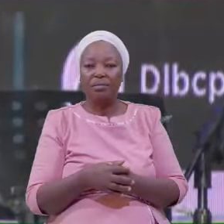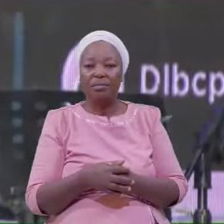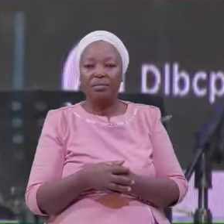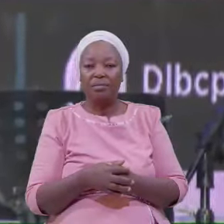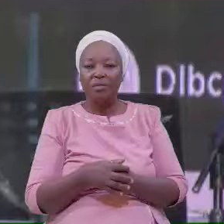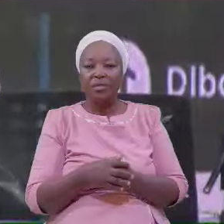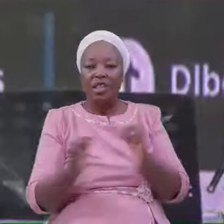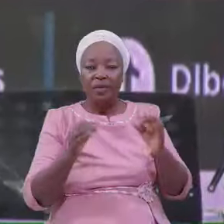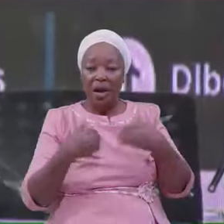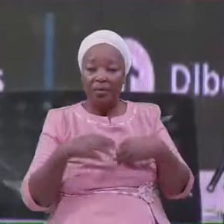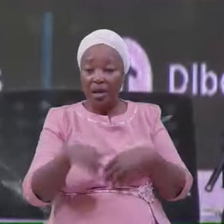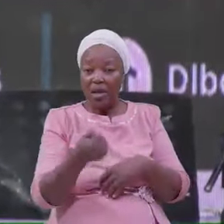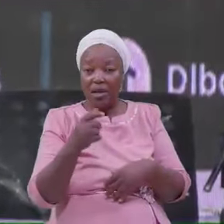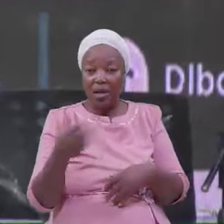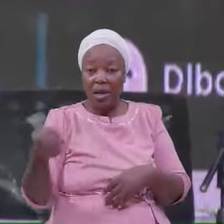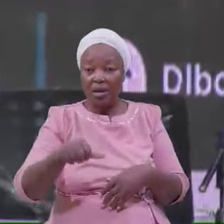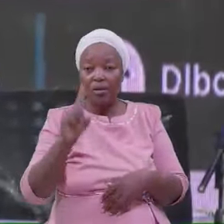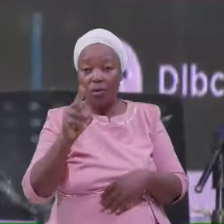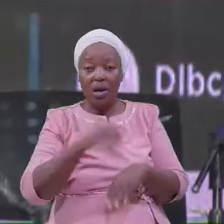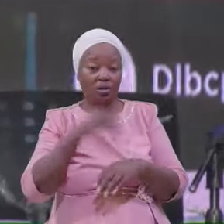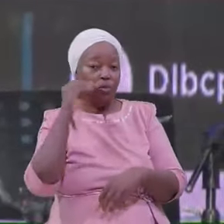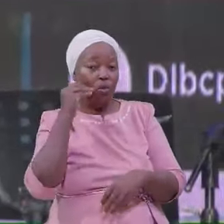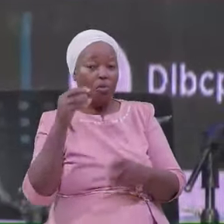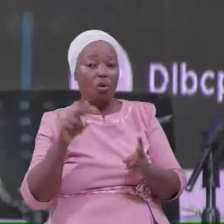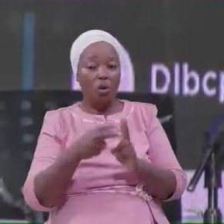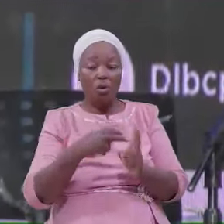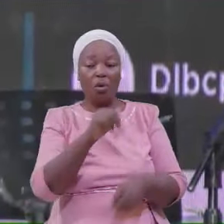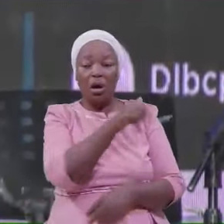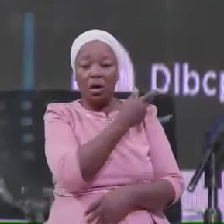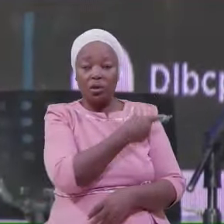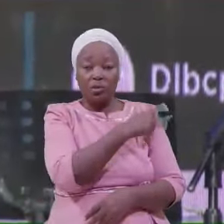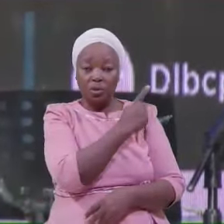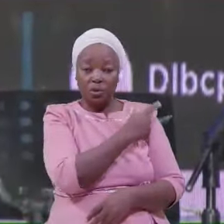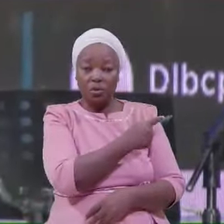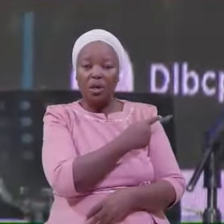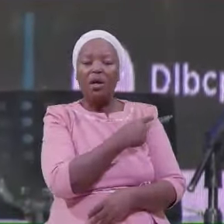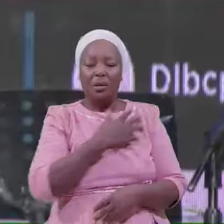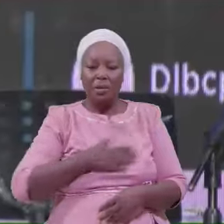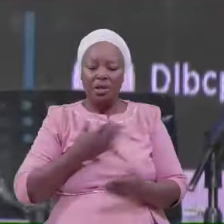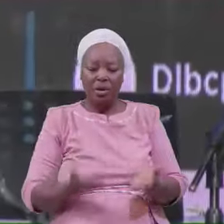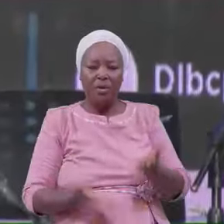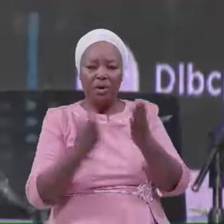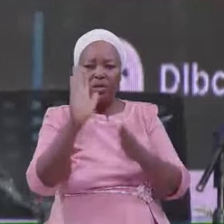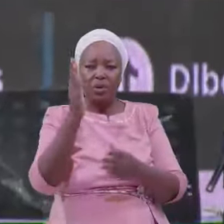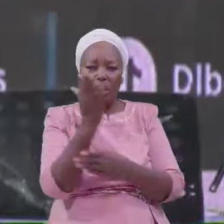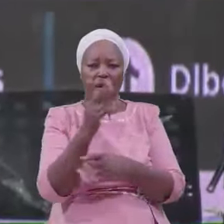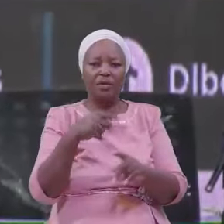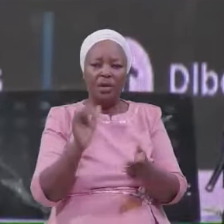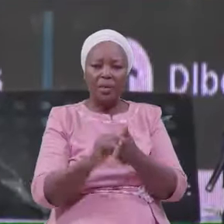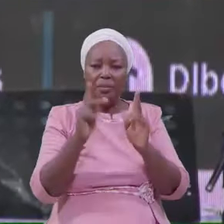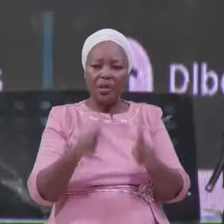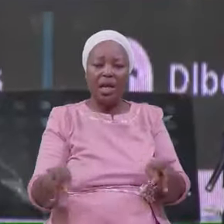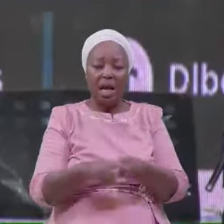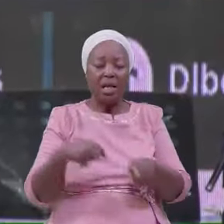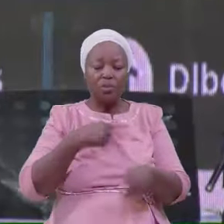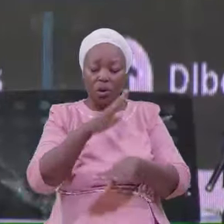at home, in the hospital, raise up your hand for them. Kung we mention the name of Jesus,